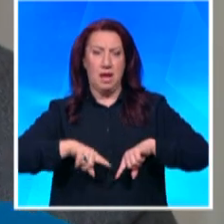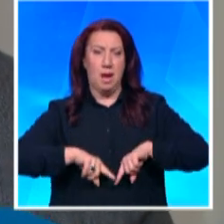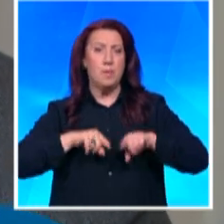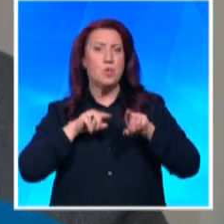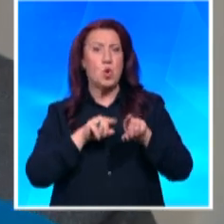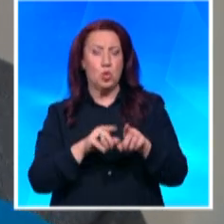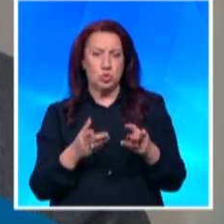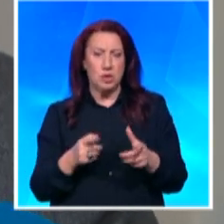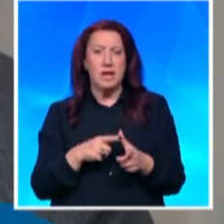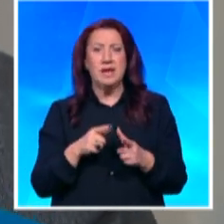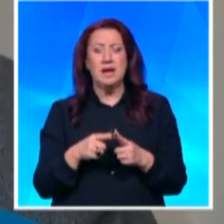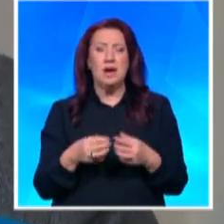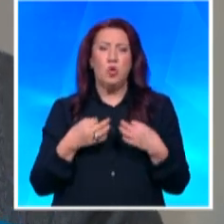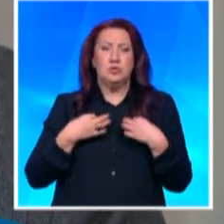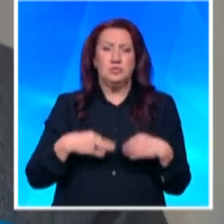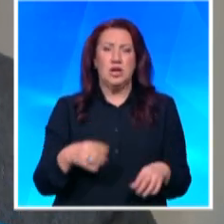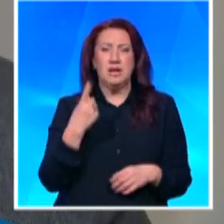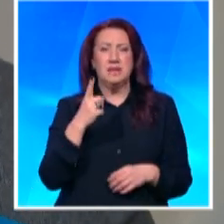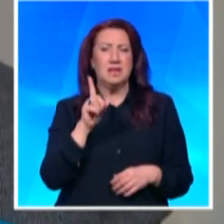един уморен, износен,